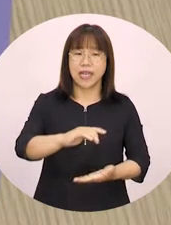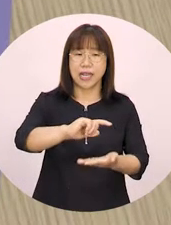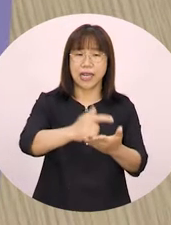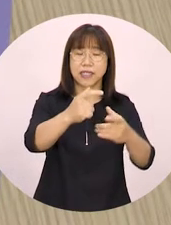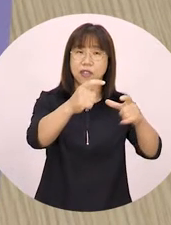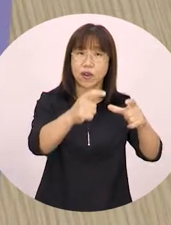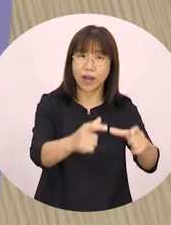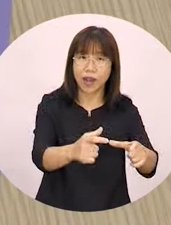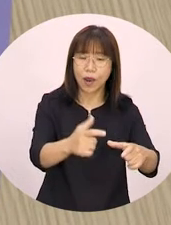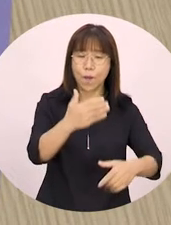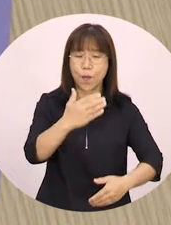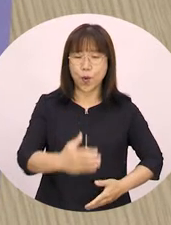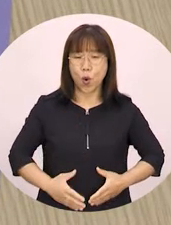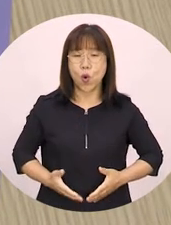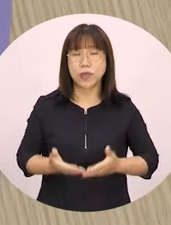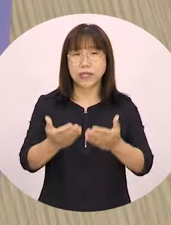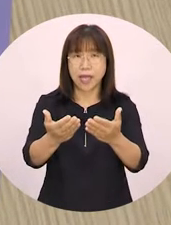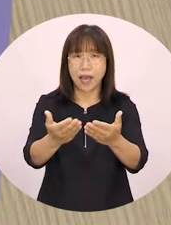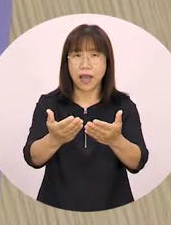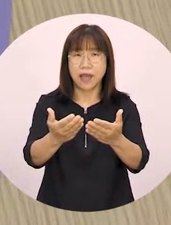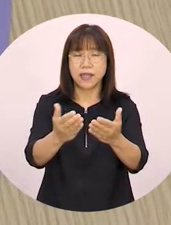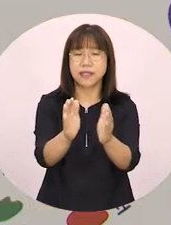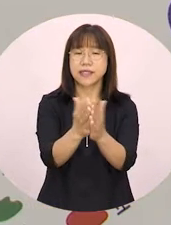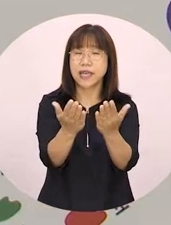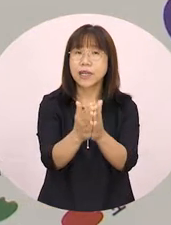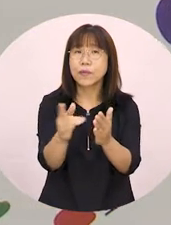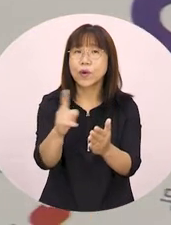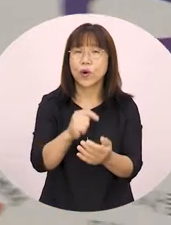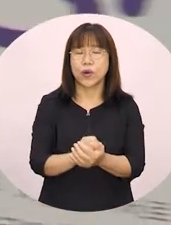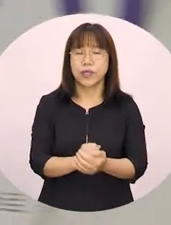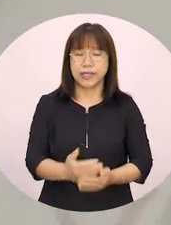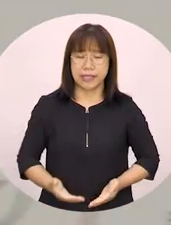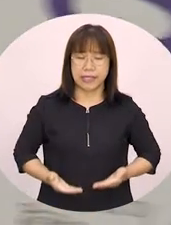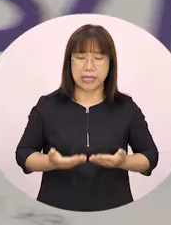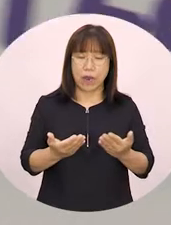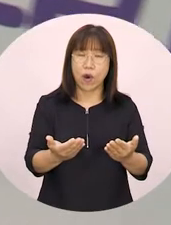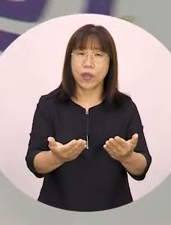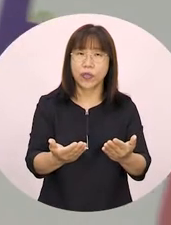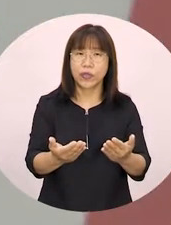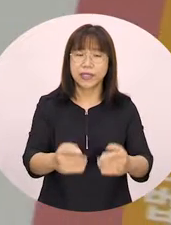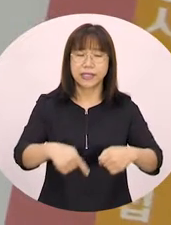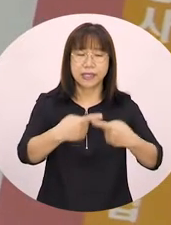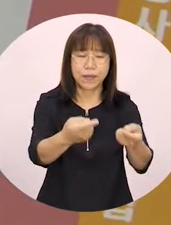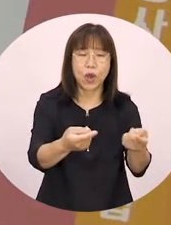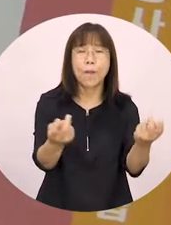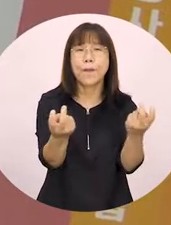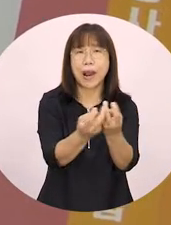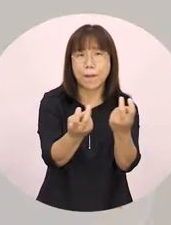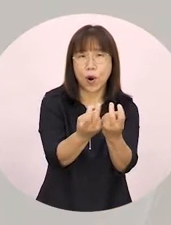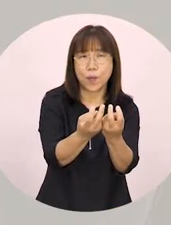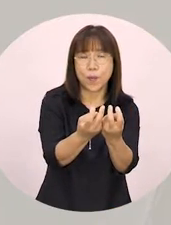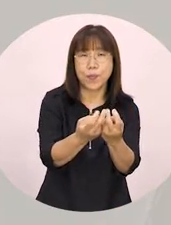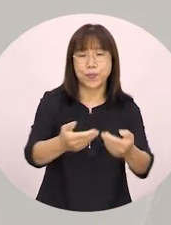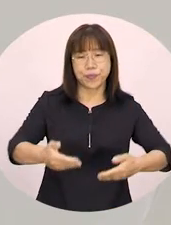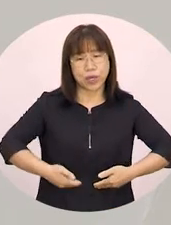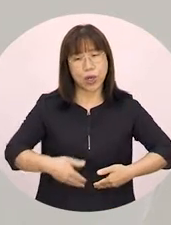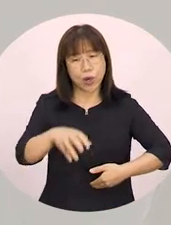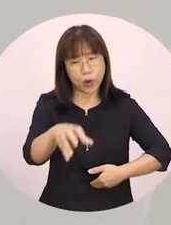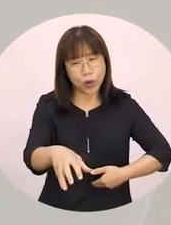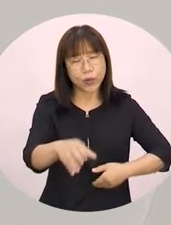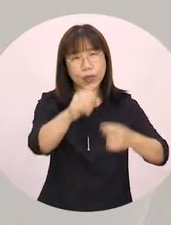강서 랑 봉사란 가이드북은 자원 봉사 센터 소개 뿐 아니라 자원봉사 참여 방법과 자원봉사 수요처